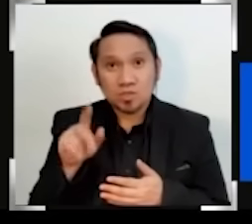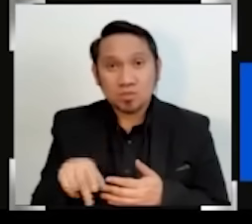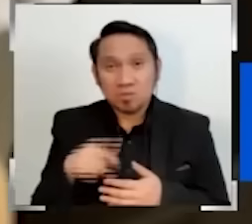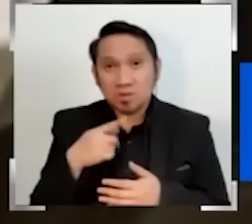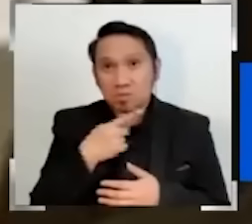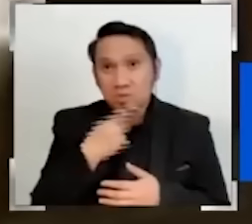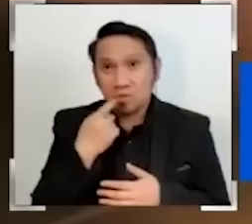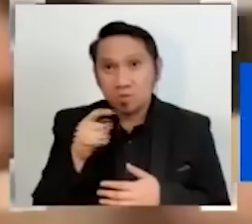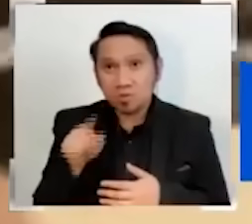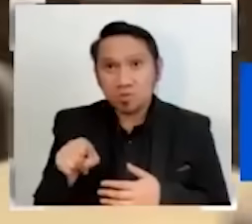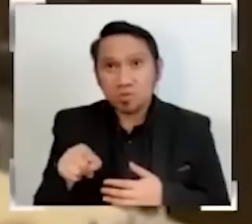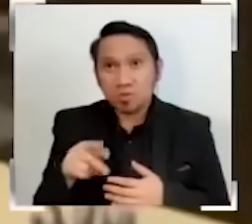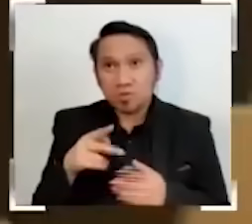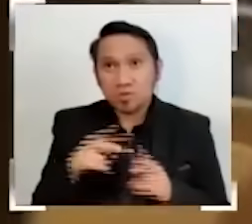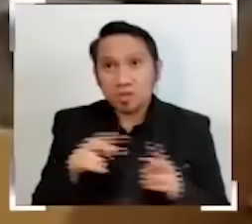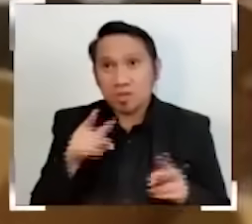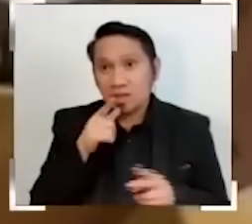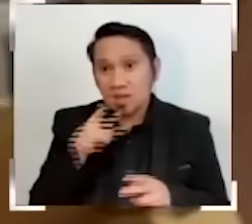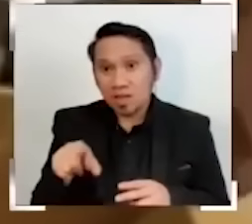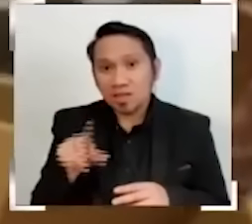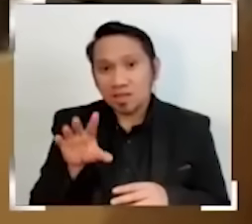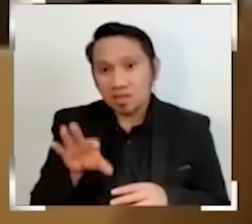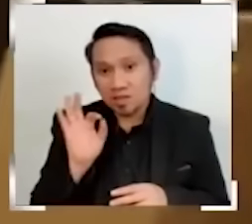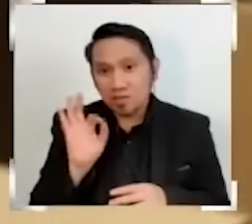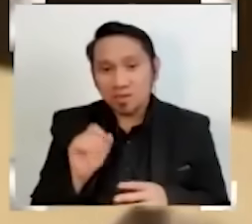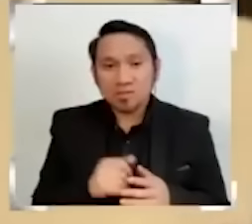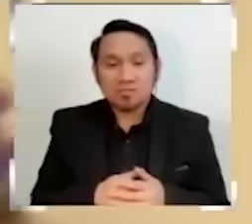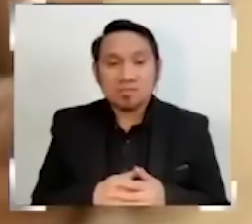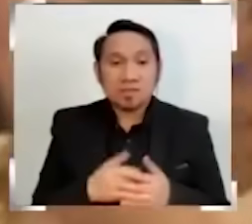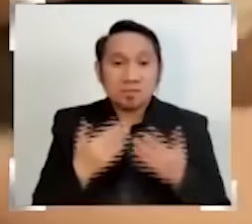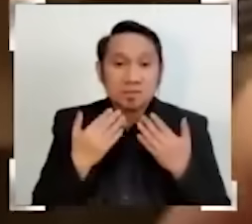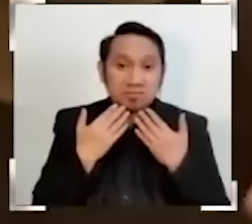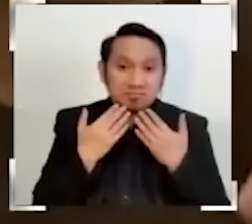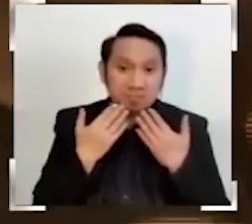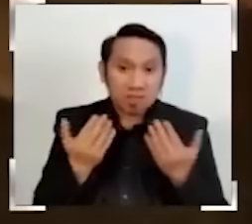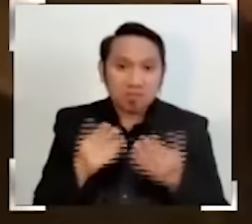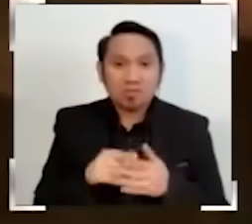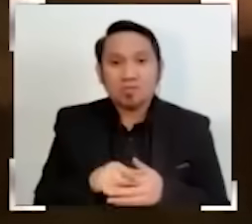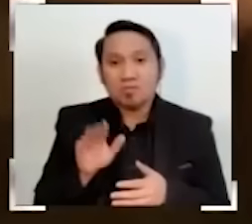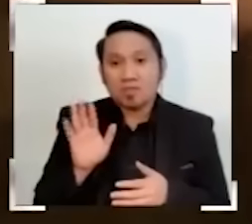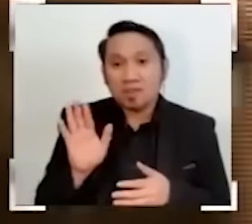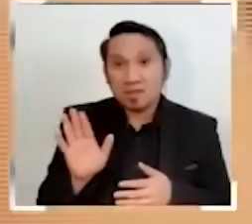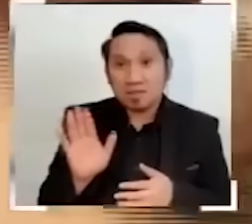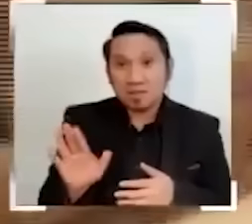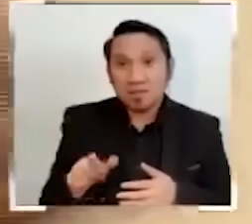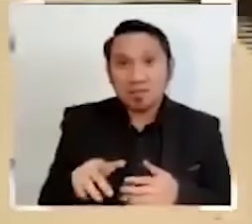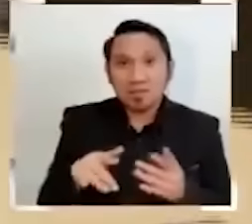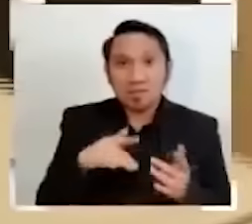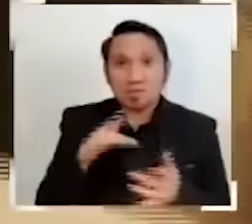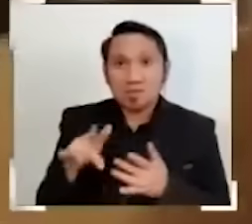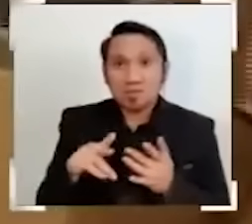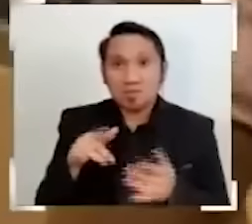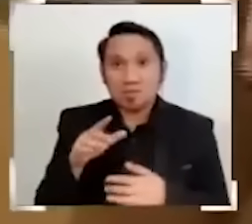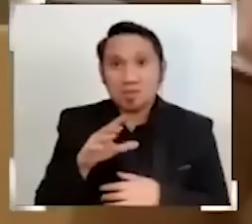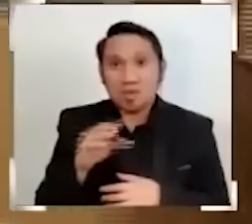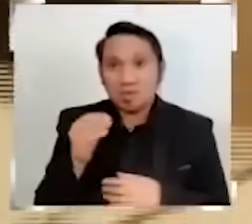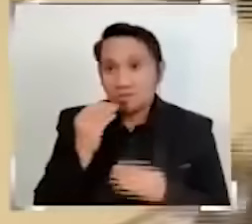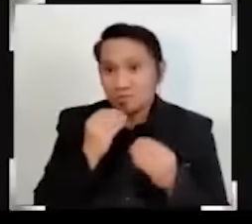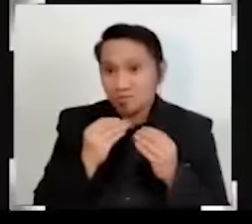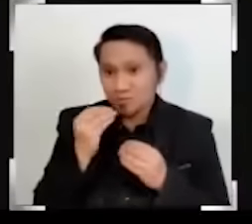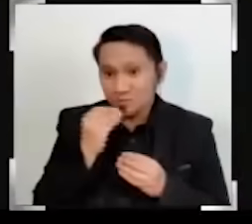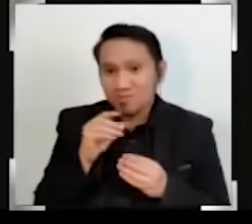yung nakakita. Bilang pasasalamat, sinagot nina Eliza at James ang pasyal sa arcade at food trip nilang